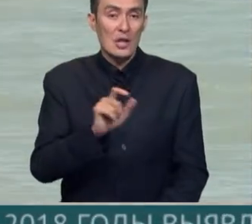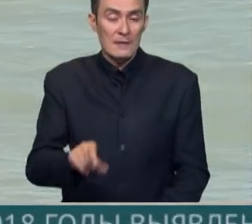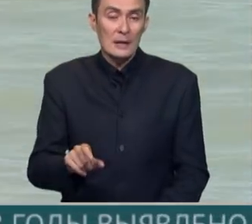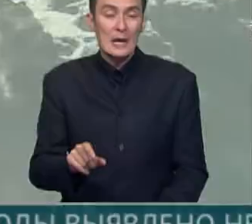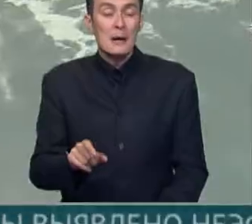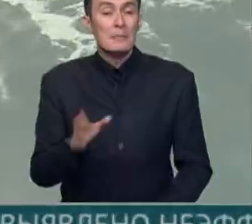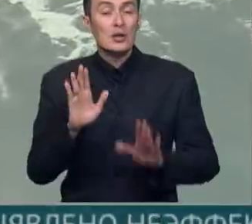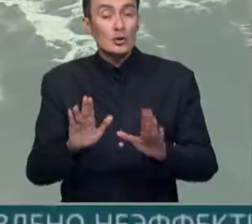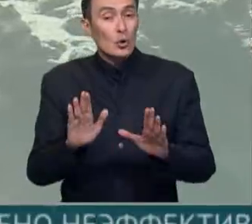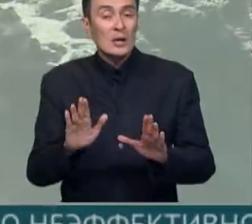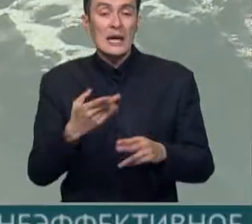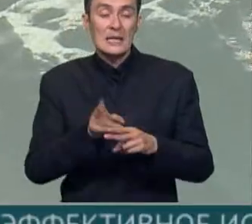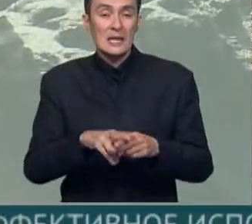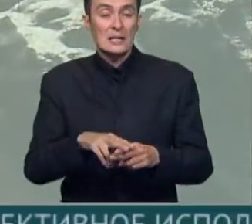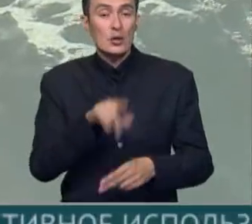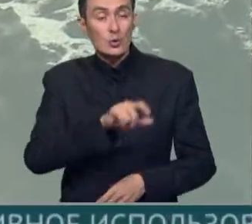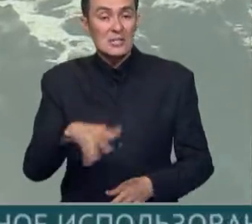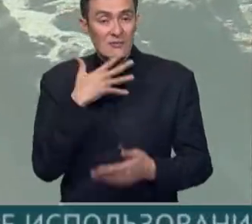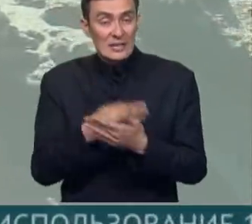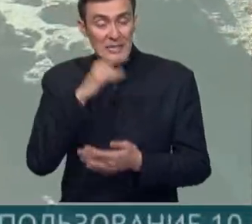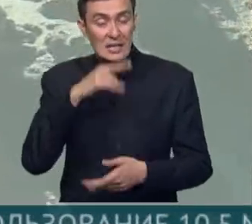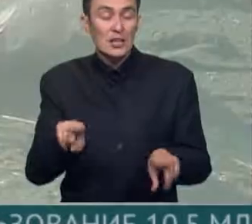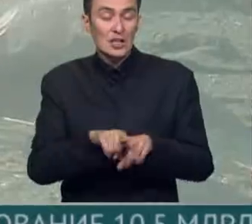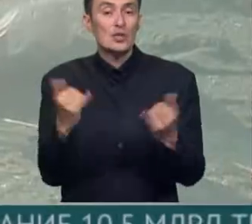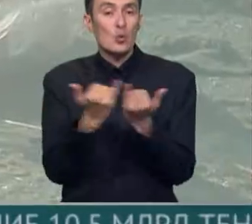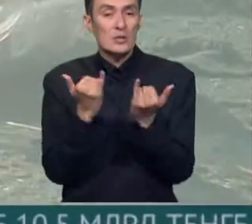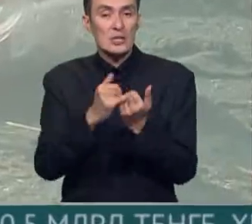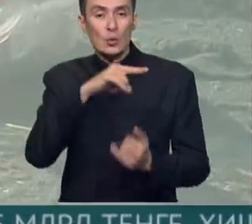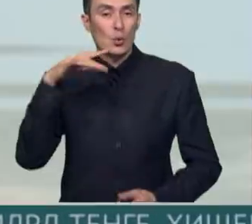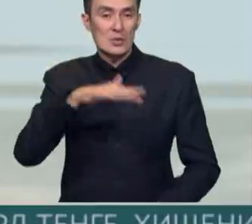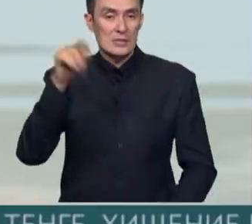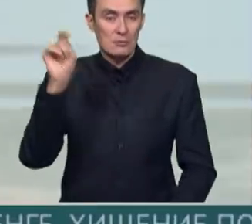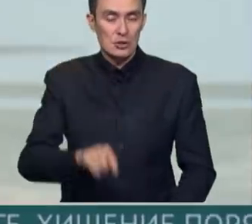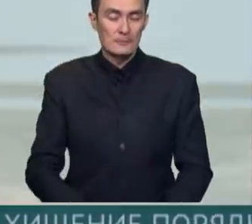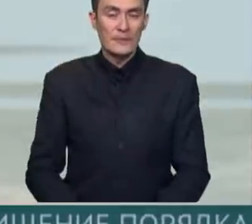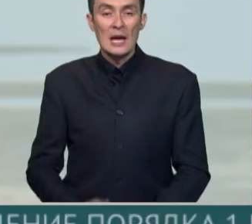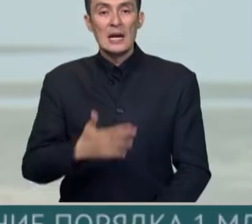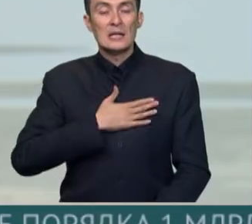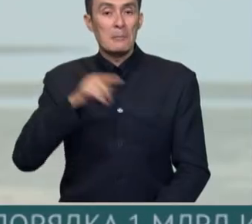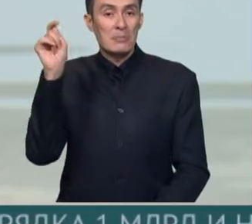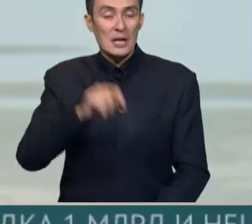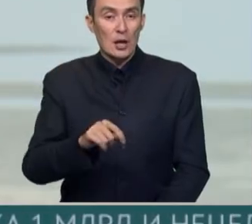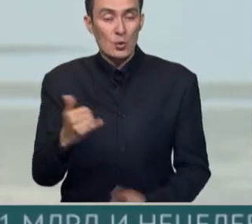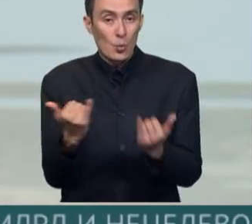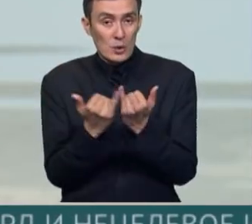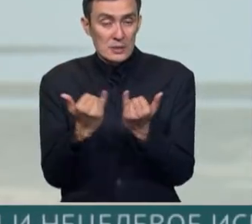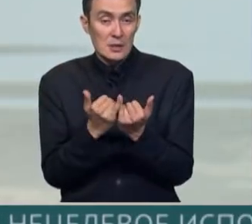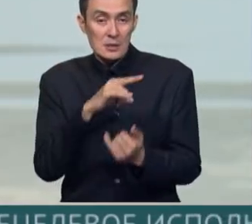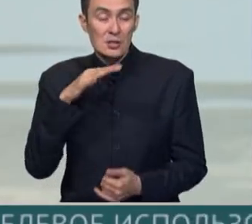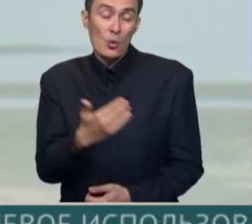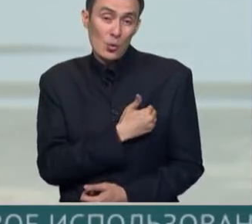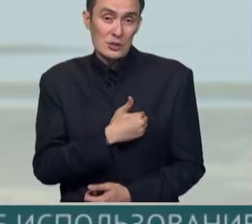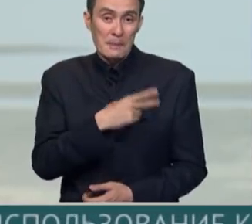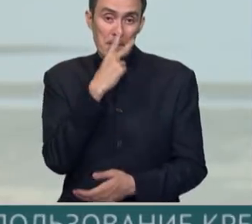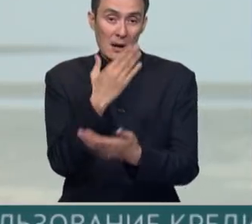человек. Причем не только местные жители, но и гости из России. К нам приехали гости из России. Конечно,